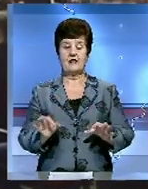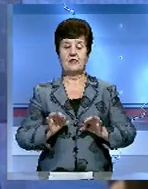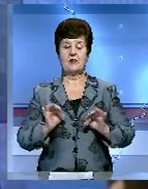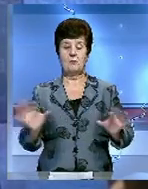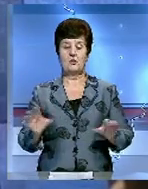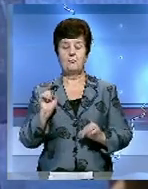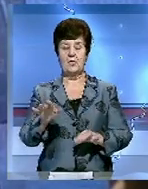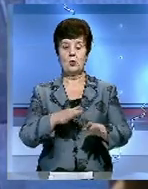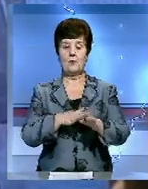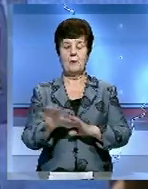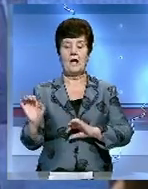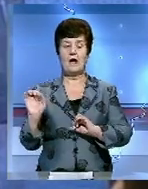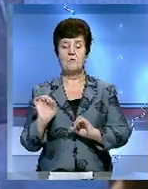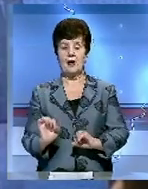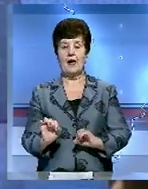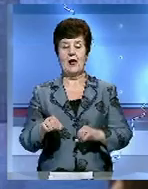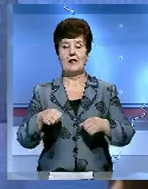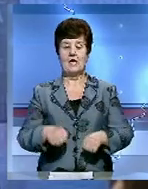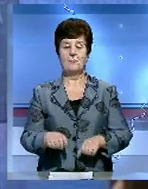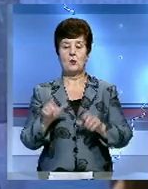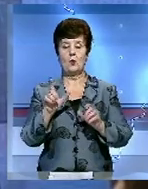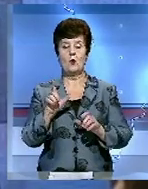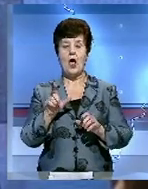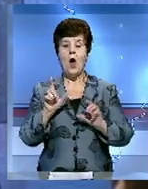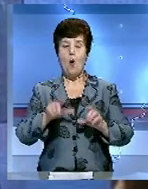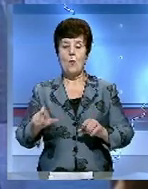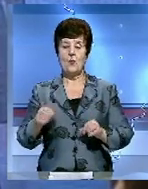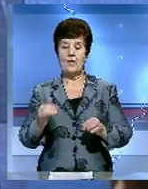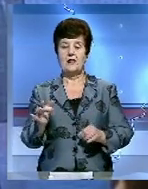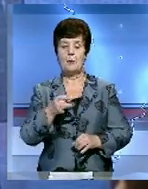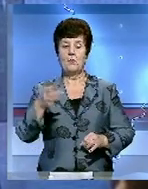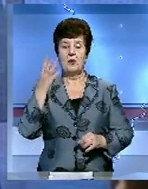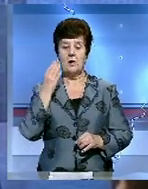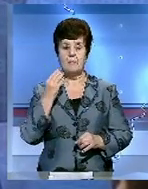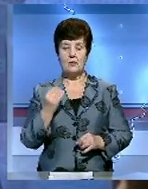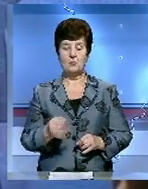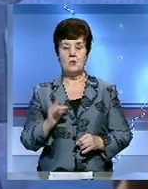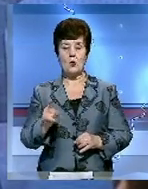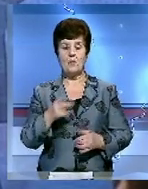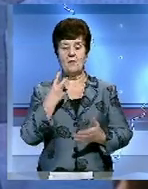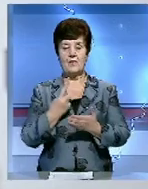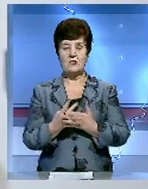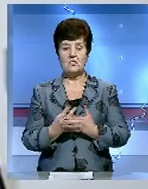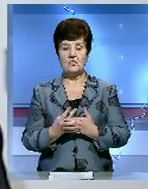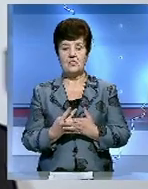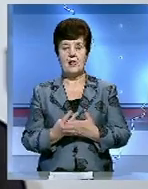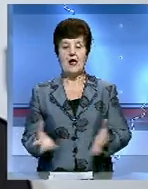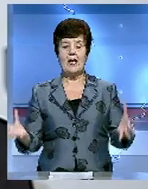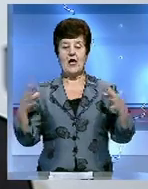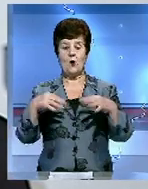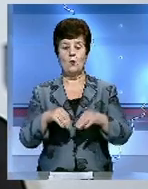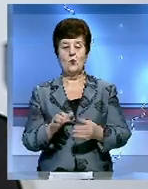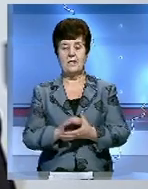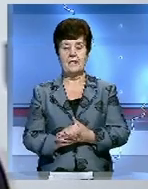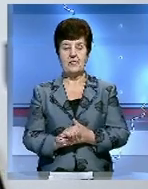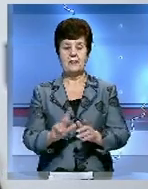și apărarea drepturilor omului în Republica Moldova și încă un bun prilej pentru a ne reuni și a înmâna